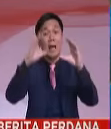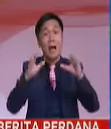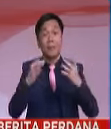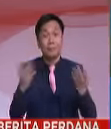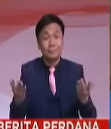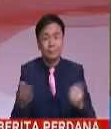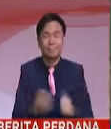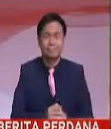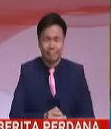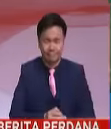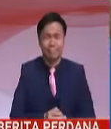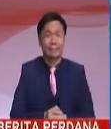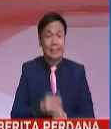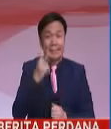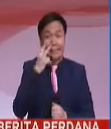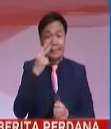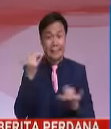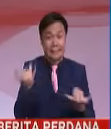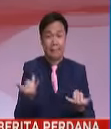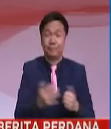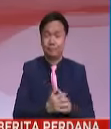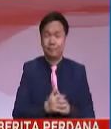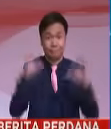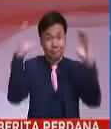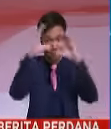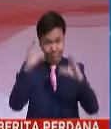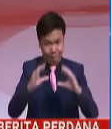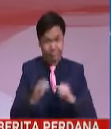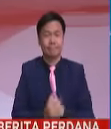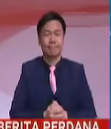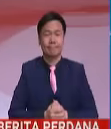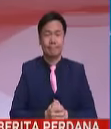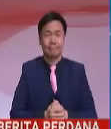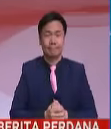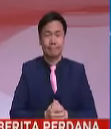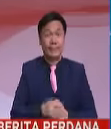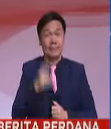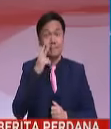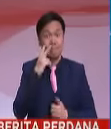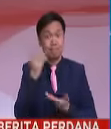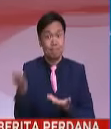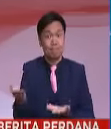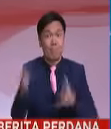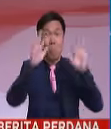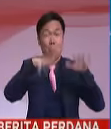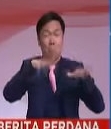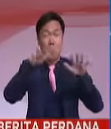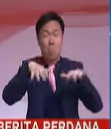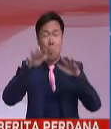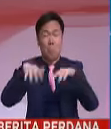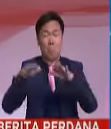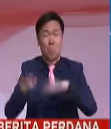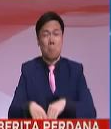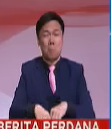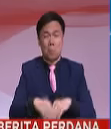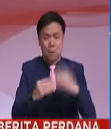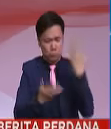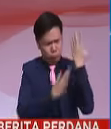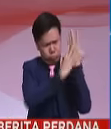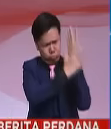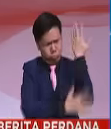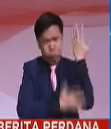melihat kepada keadaan cuaca semasa dapat diperhatikan ketika ini hujan lebat kini sedang berlaku di kebanyakan